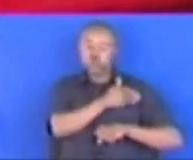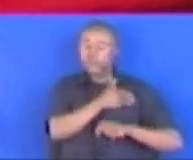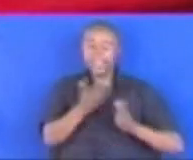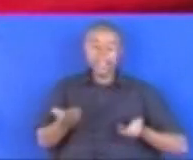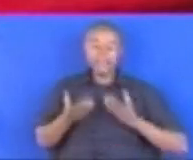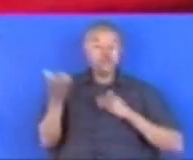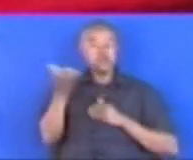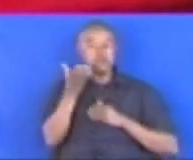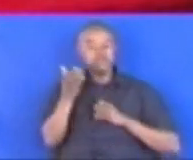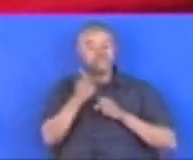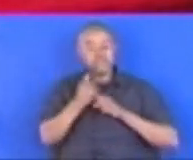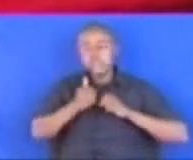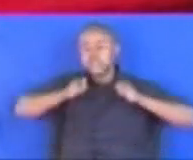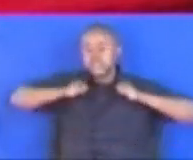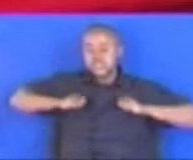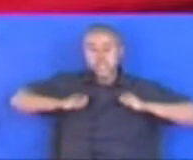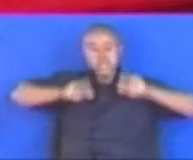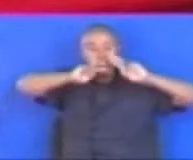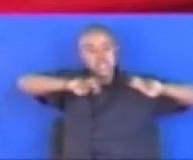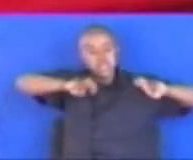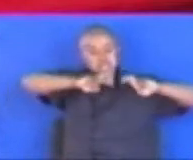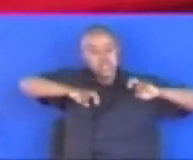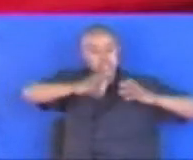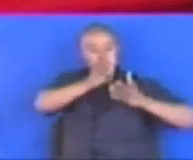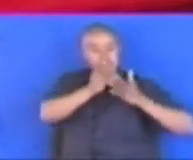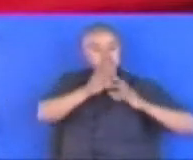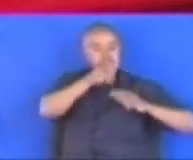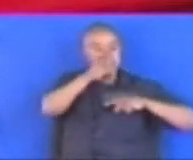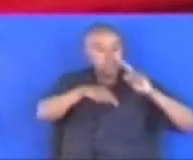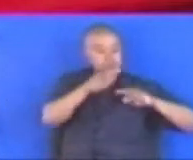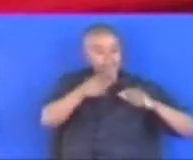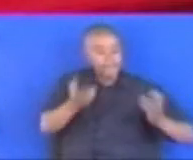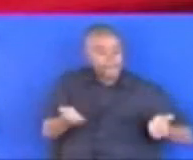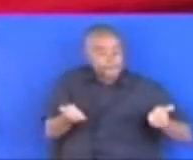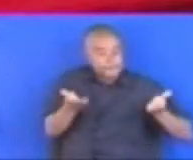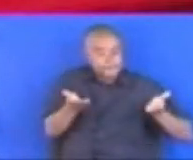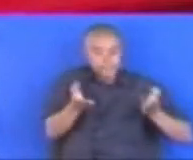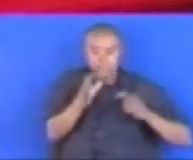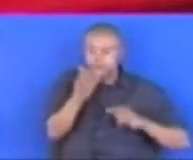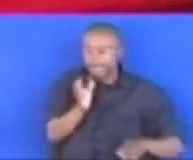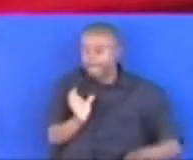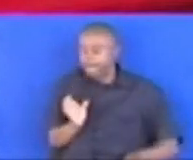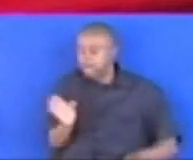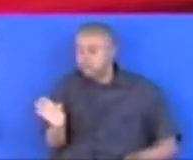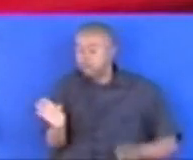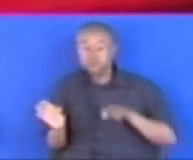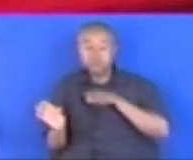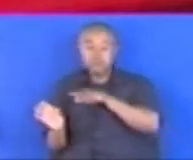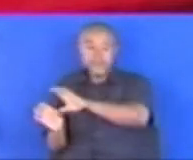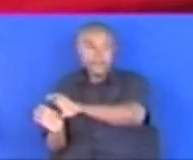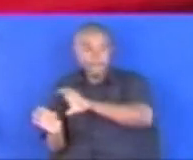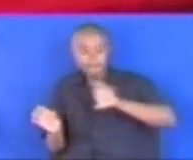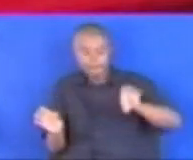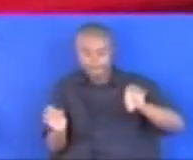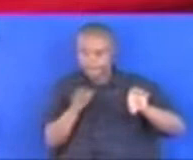jamii ilifanya ziara ya ukaguzi wa baadhi ya miradi ya maendeleo iliyotengewa fedha katika mwaka wa fedha